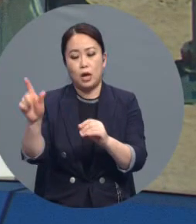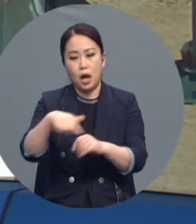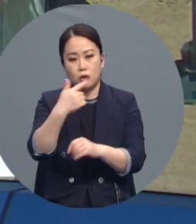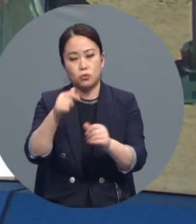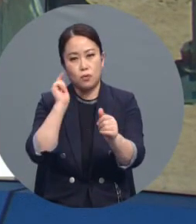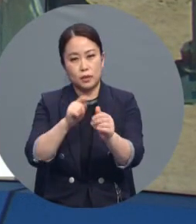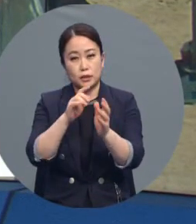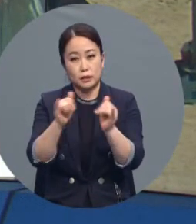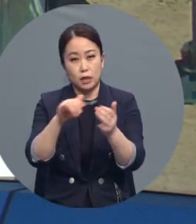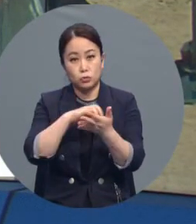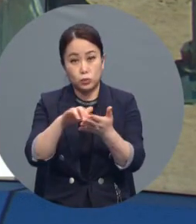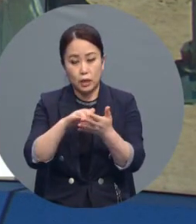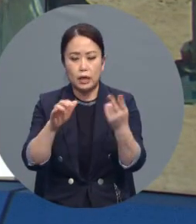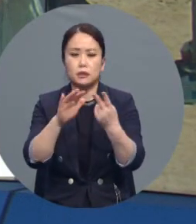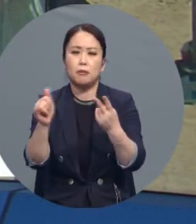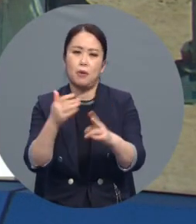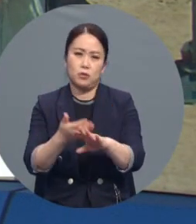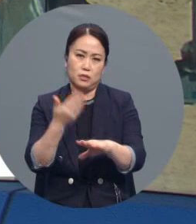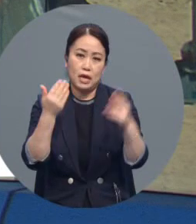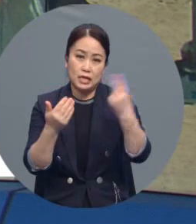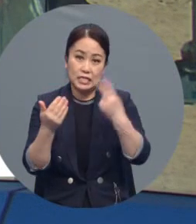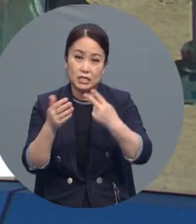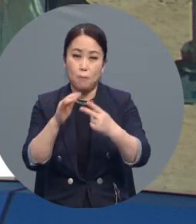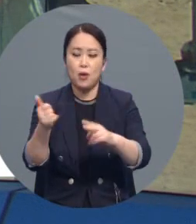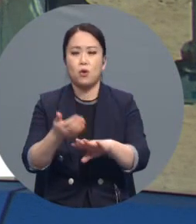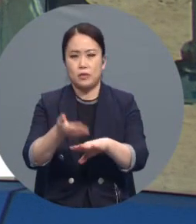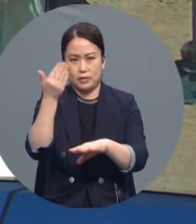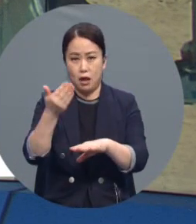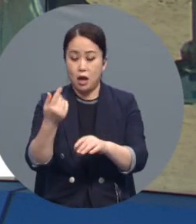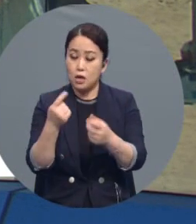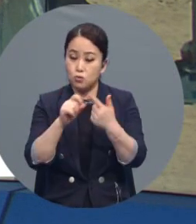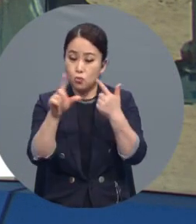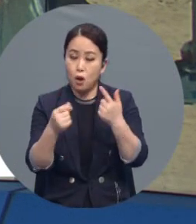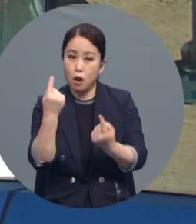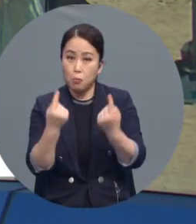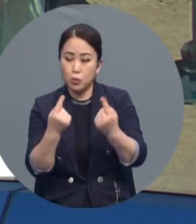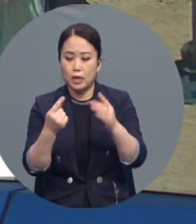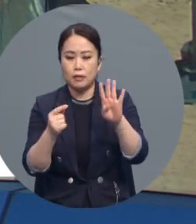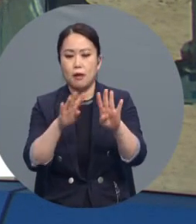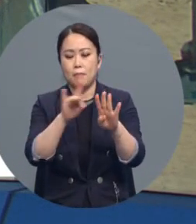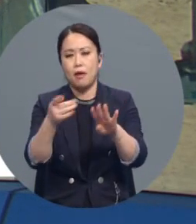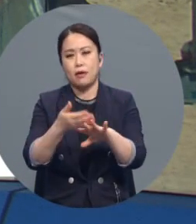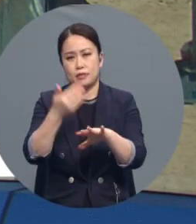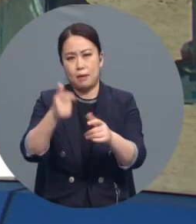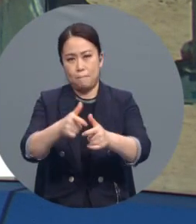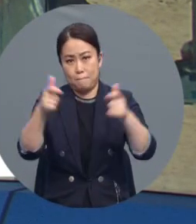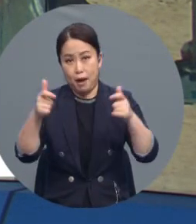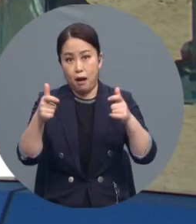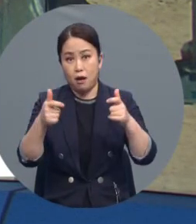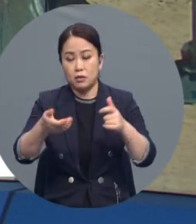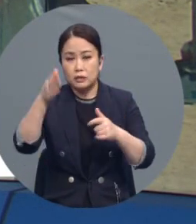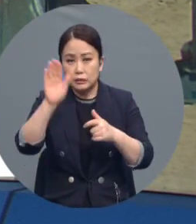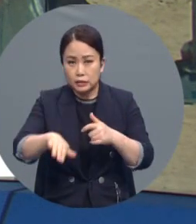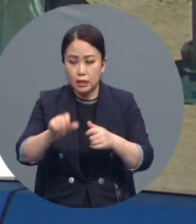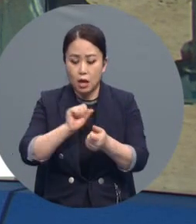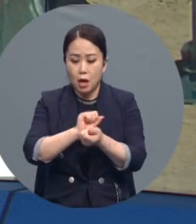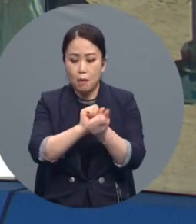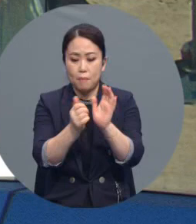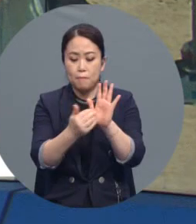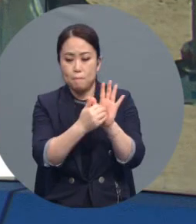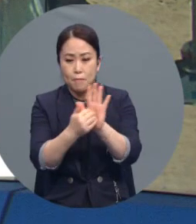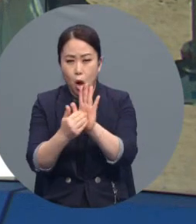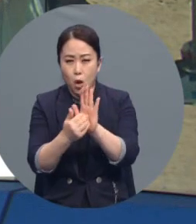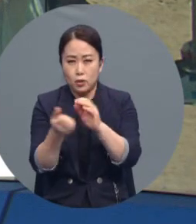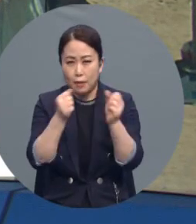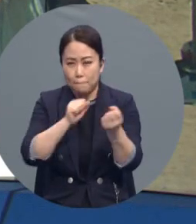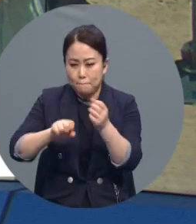수가 2천 명을 넘어서며 지난달보다 4배 이상 늘었는데 면역을 회피하는 특성을 가진 하부 변이도